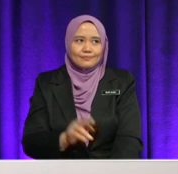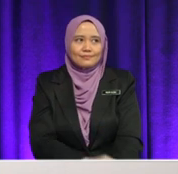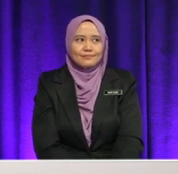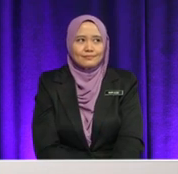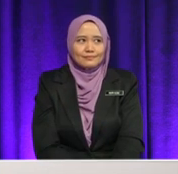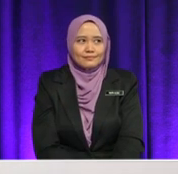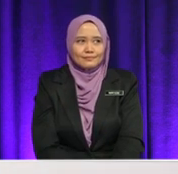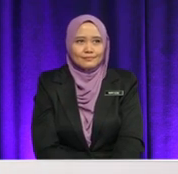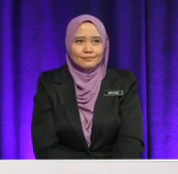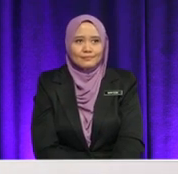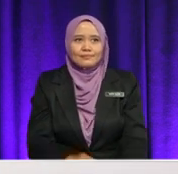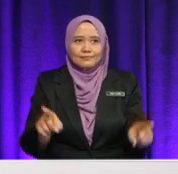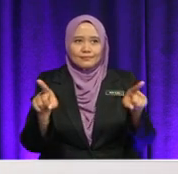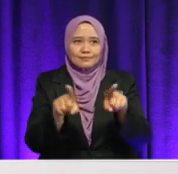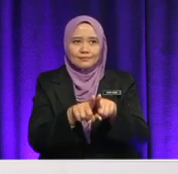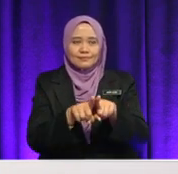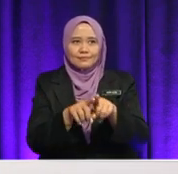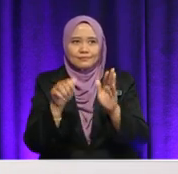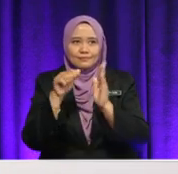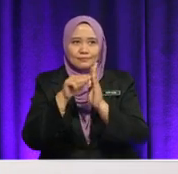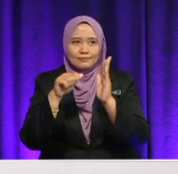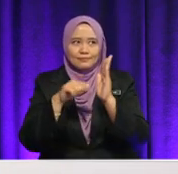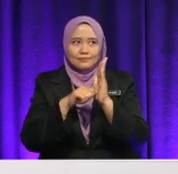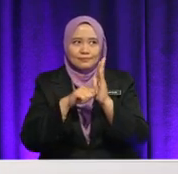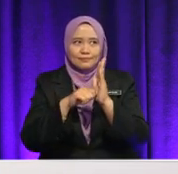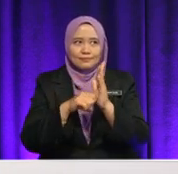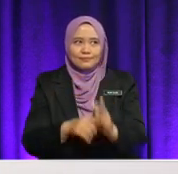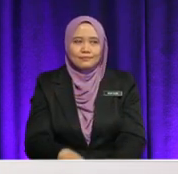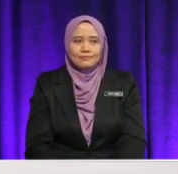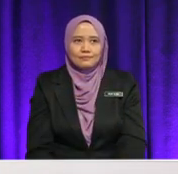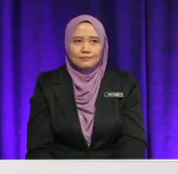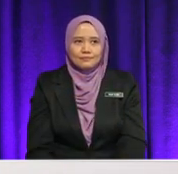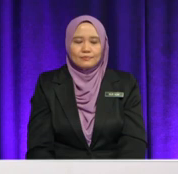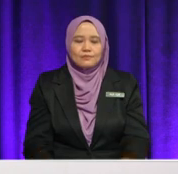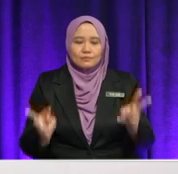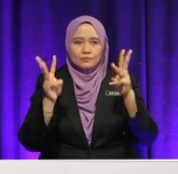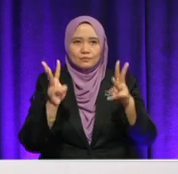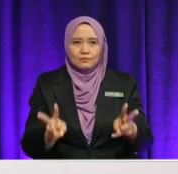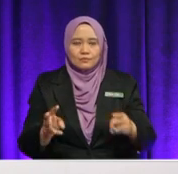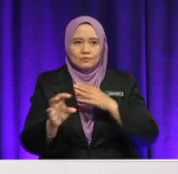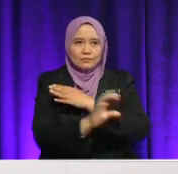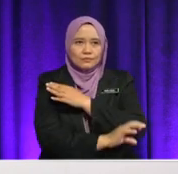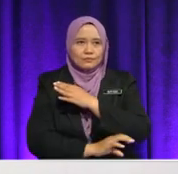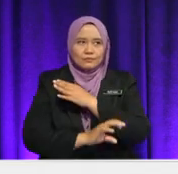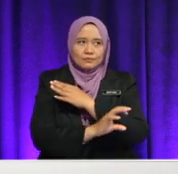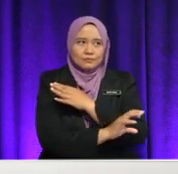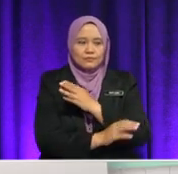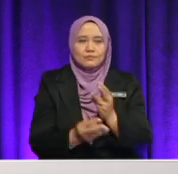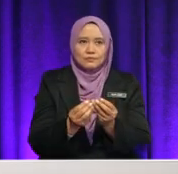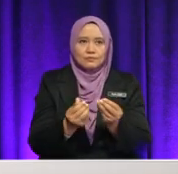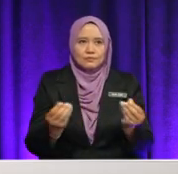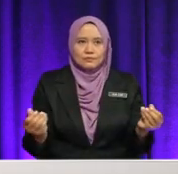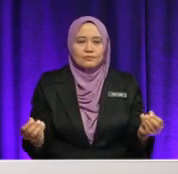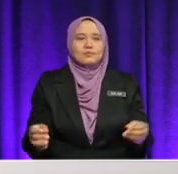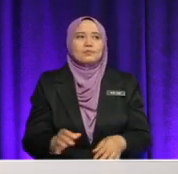persamaan syarat antara pengundi dengan calon jerawat merupakan lembaga negara persekutuan tanam Melayu dan berumur 20